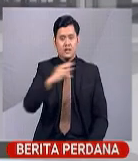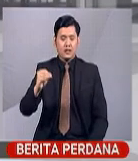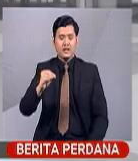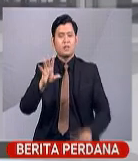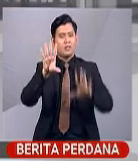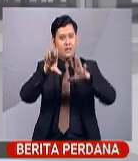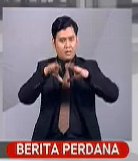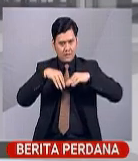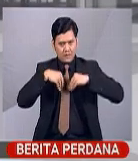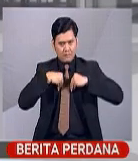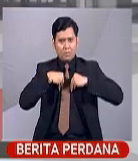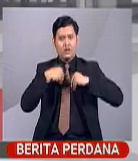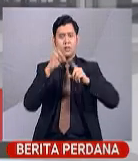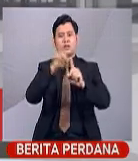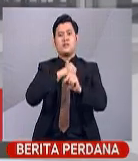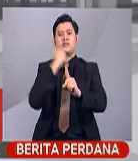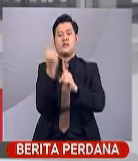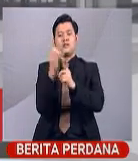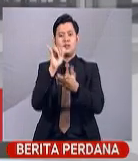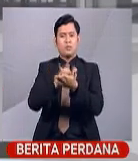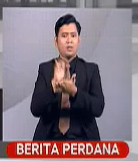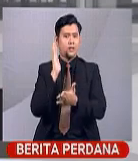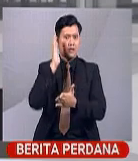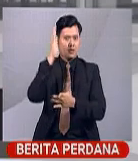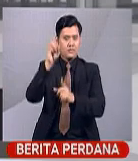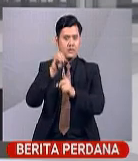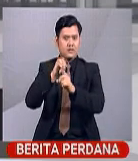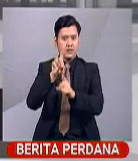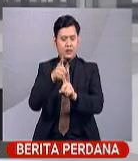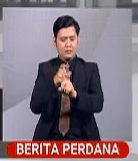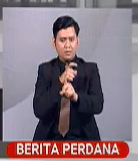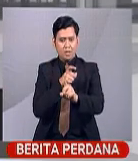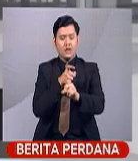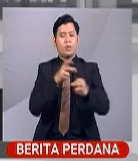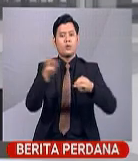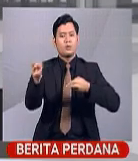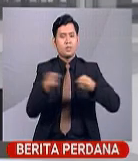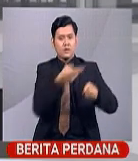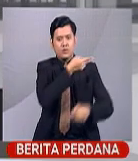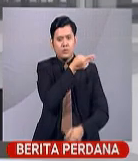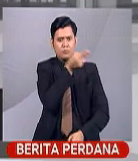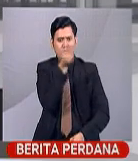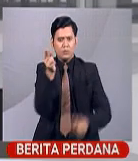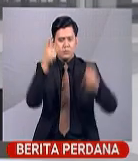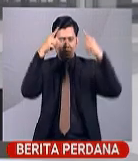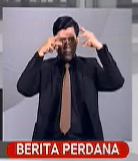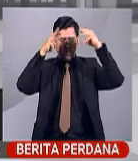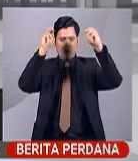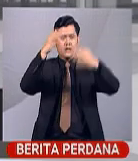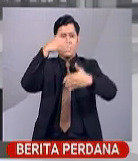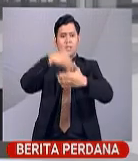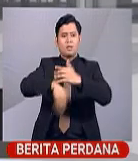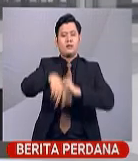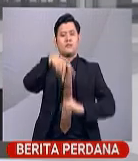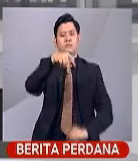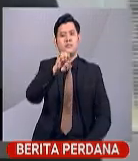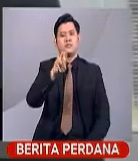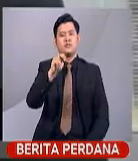optimis doski itu akan berterusan menerusi inisiatif yang diumumkan perdana menteri dalam pencernaan